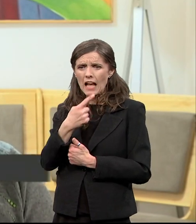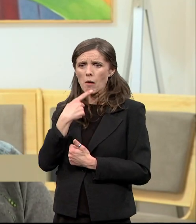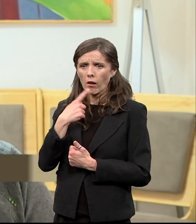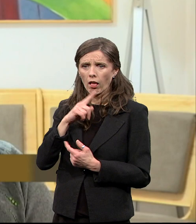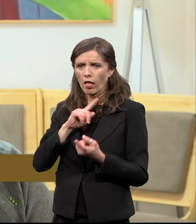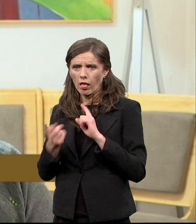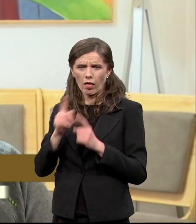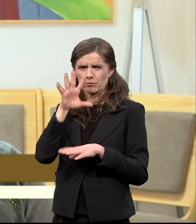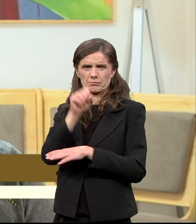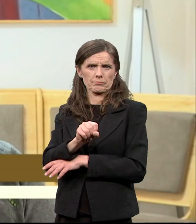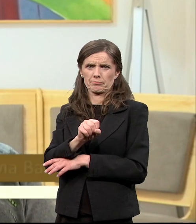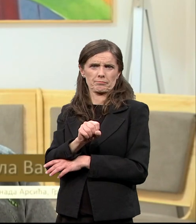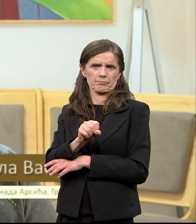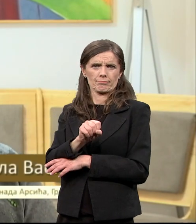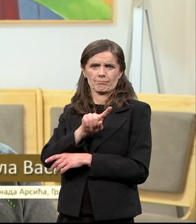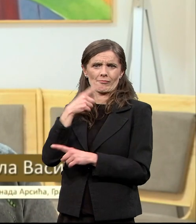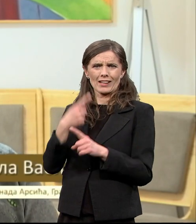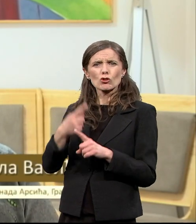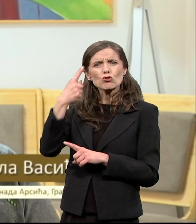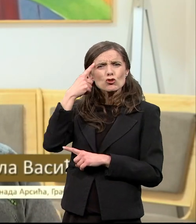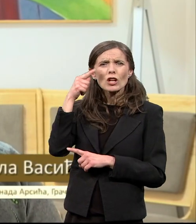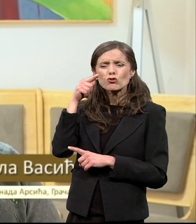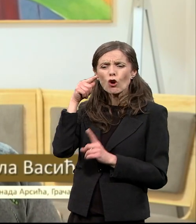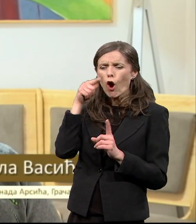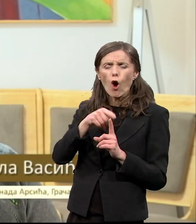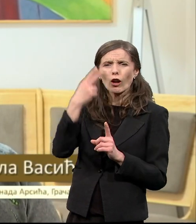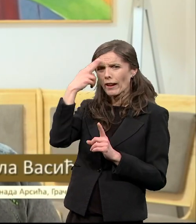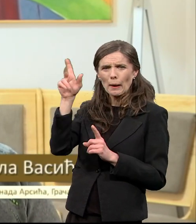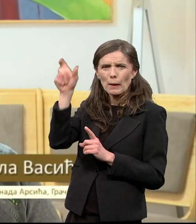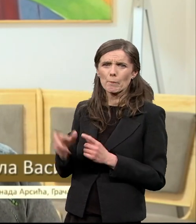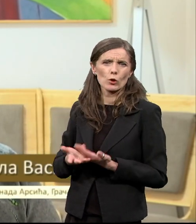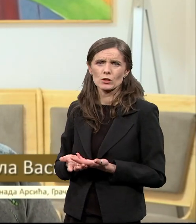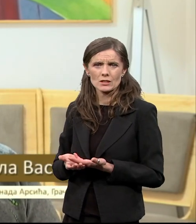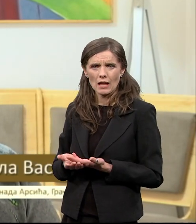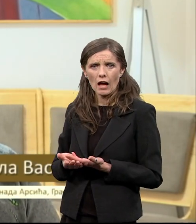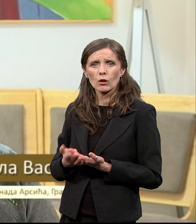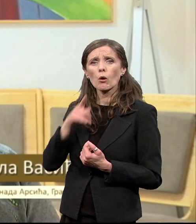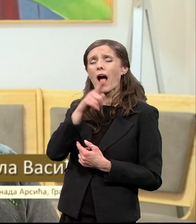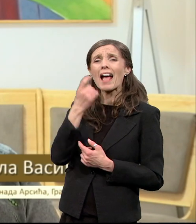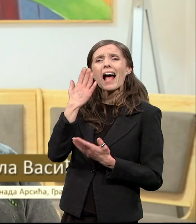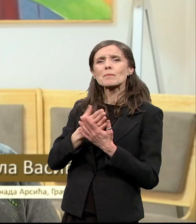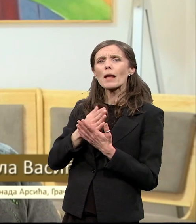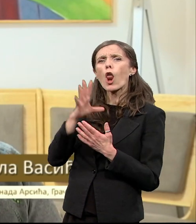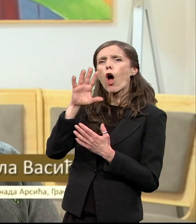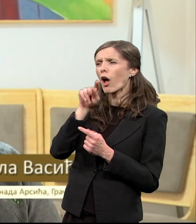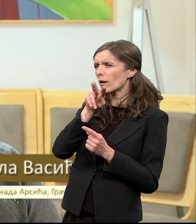demantovali. Znači da oni ne poznaju tog čoveka. Da su, prepoznavanje je bilo